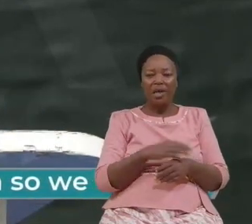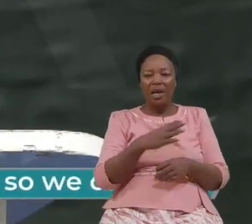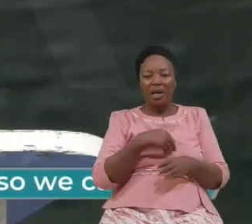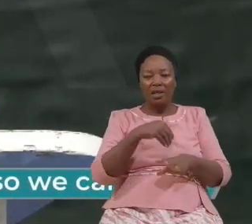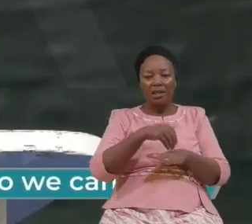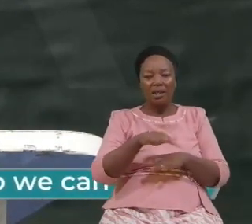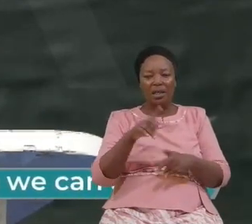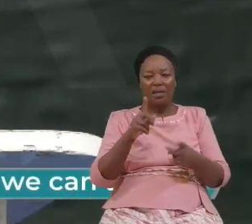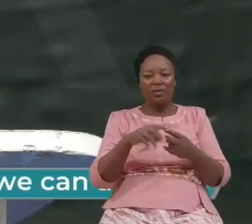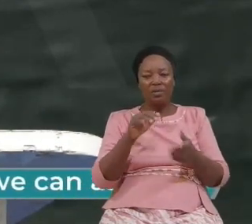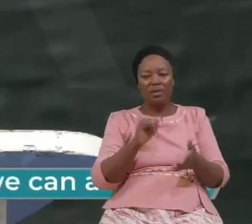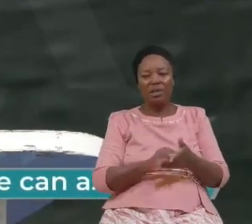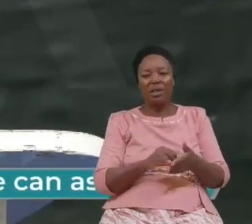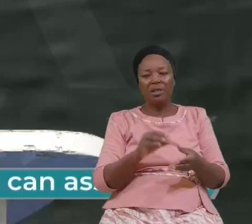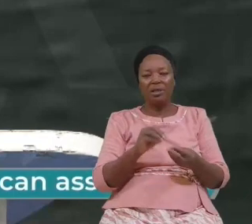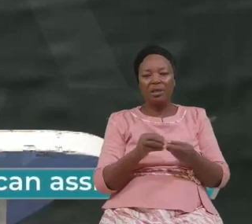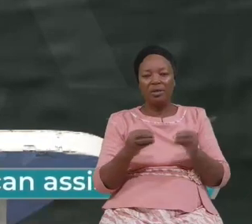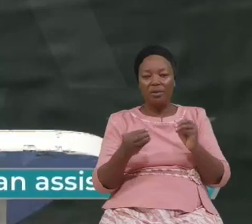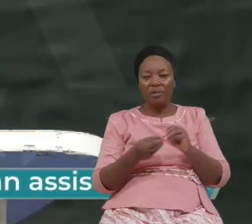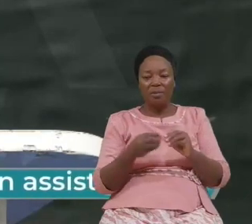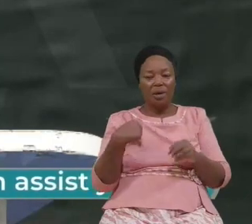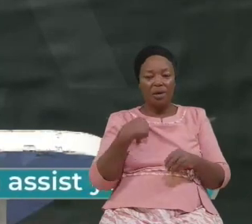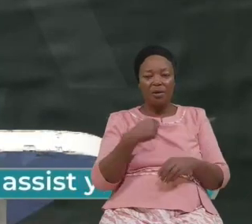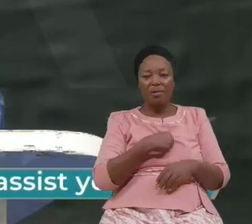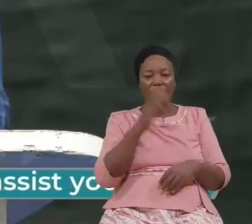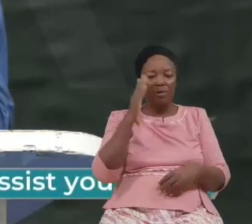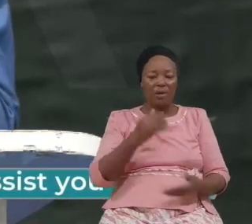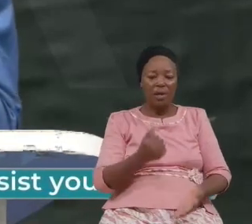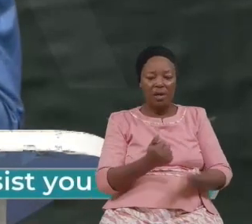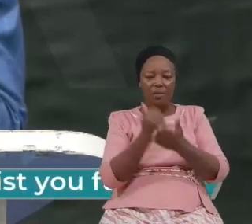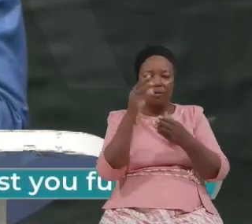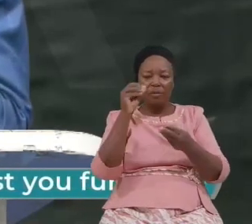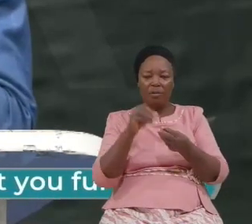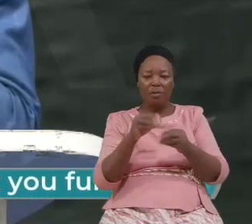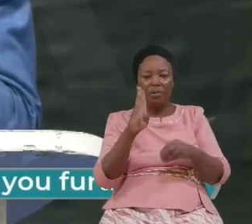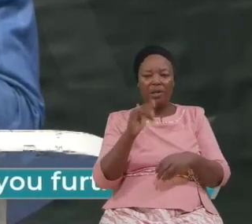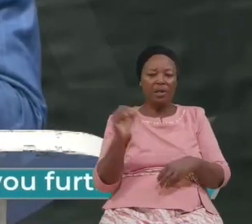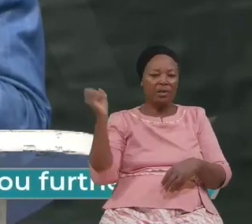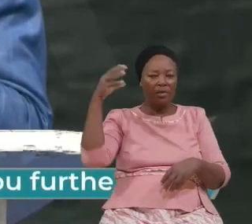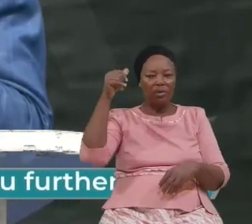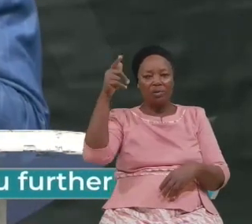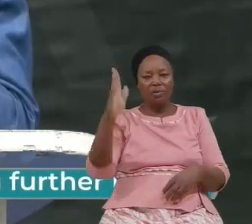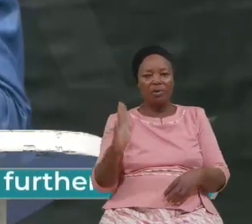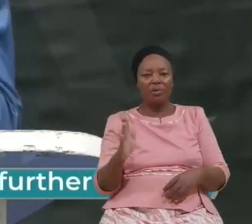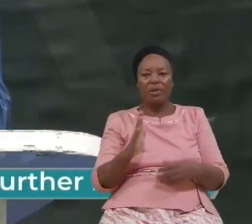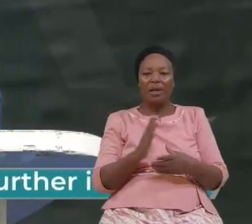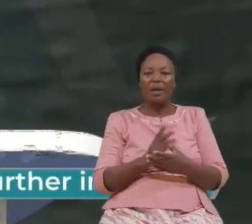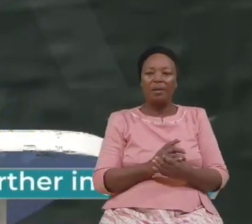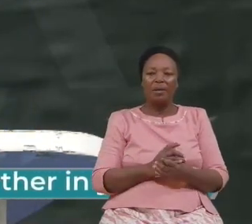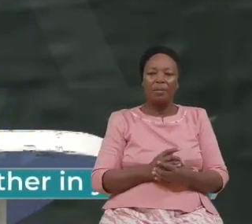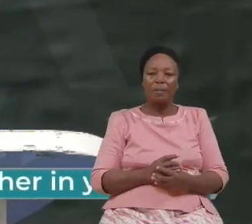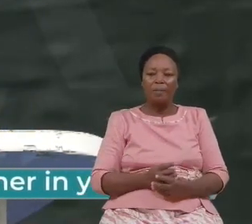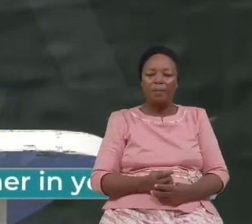pour qu'on puisse donc vous aider davantage par la grâce de Dieu